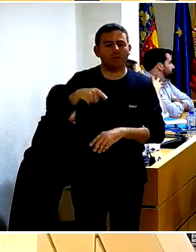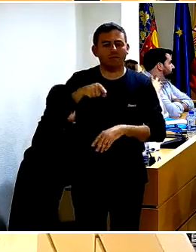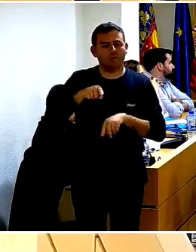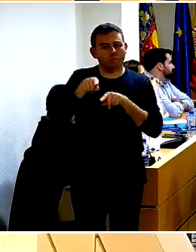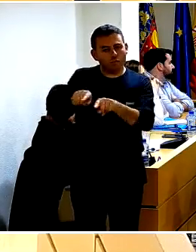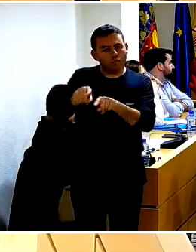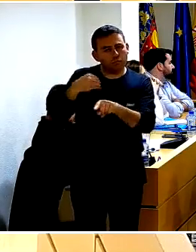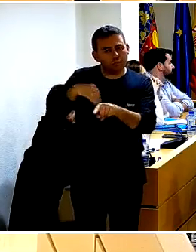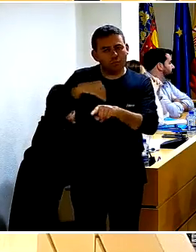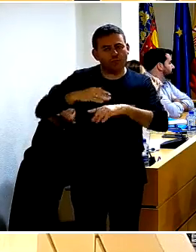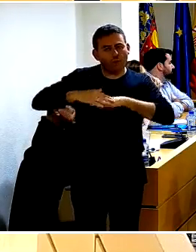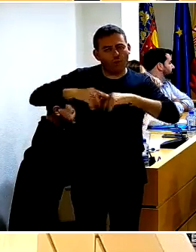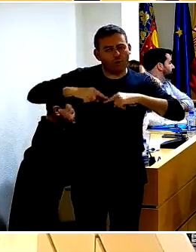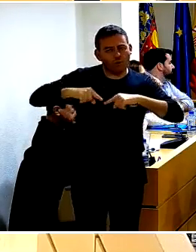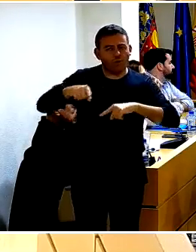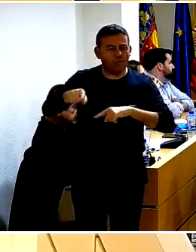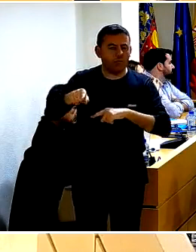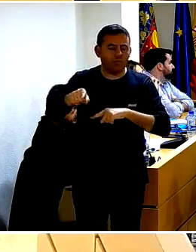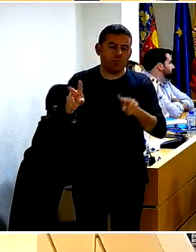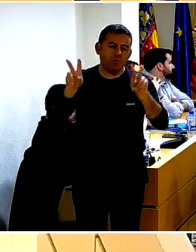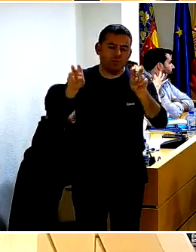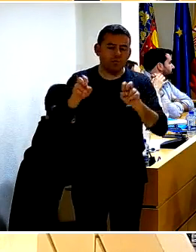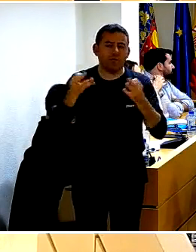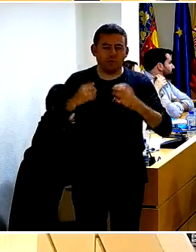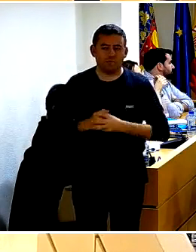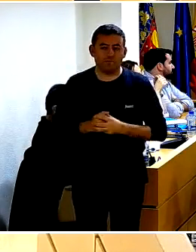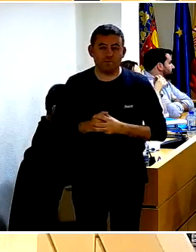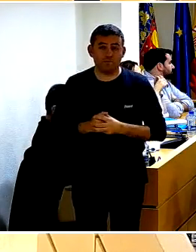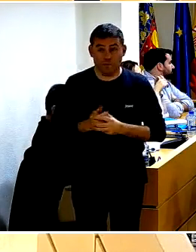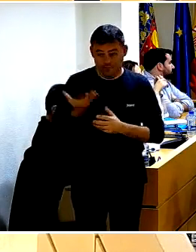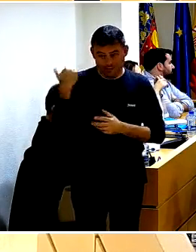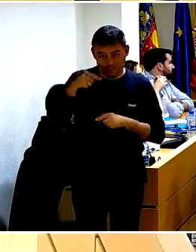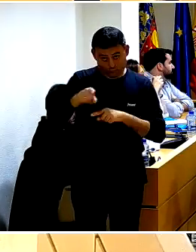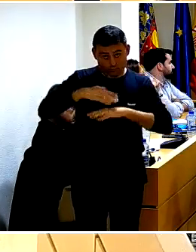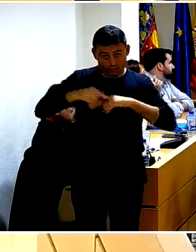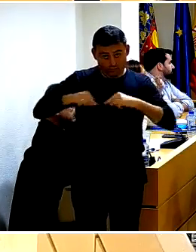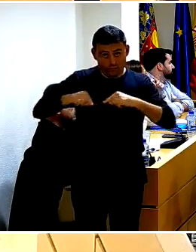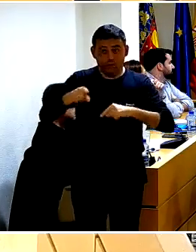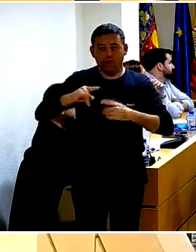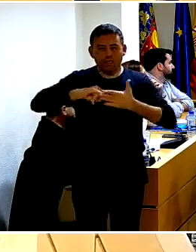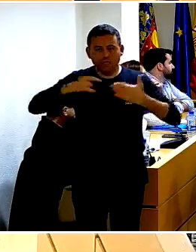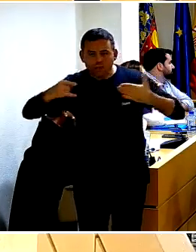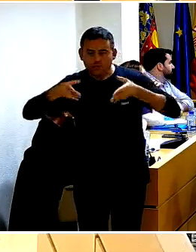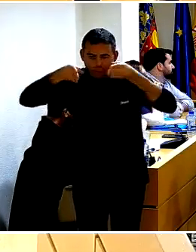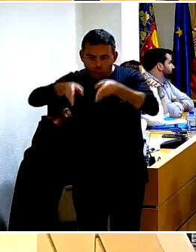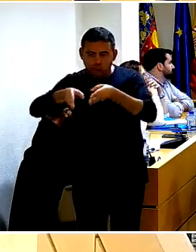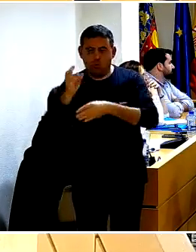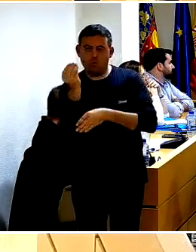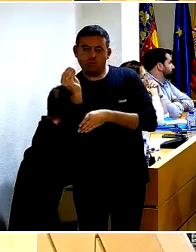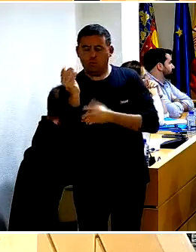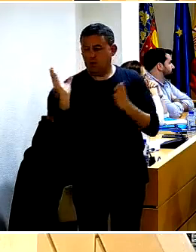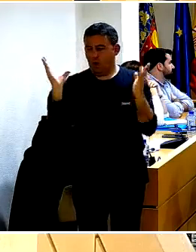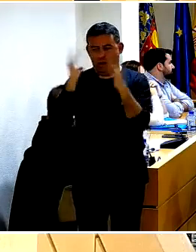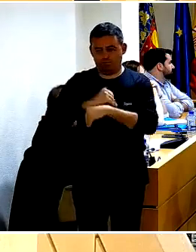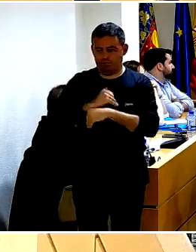ninguna persona que s'encarregara ninguna tècnica de joventut. Ara, afortunadament, n'hi ha una persona tècnica en joventut